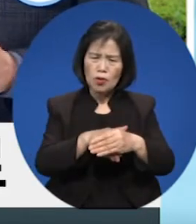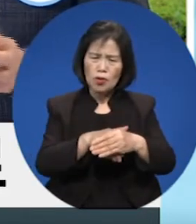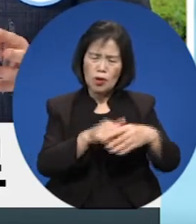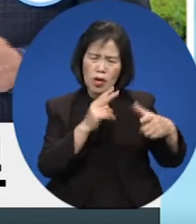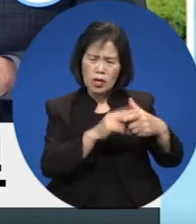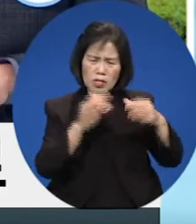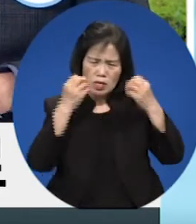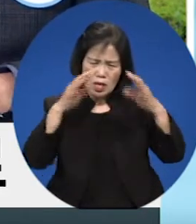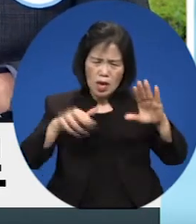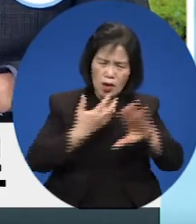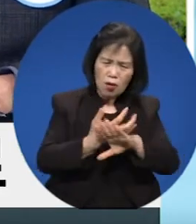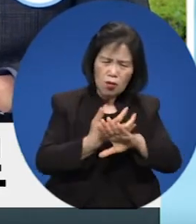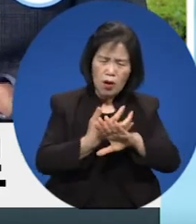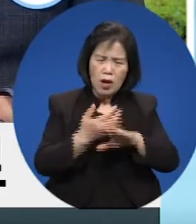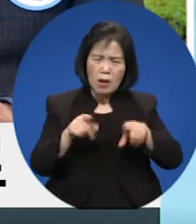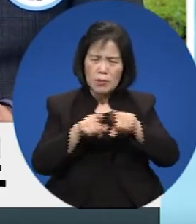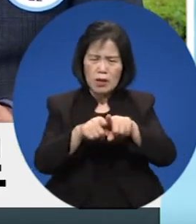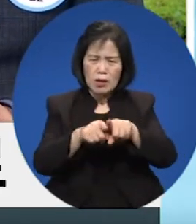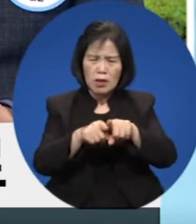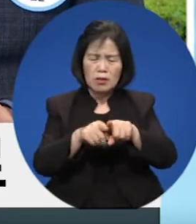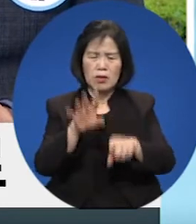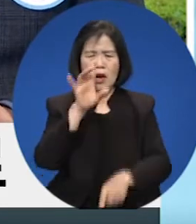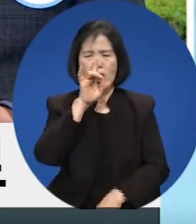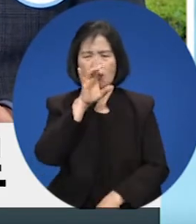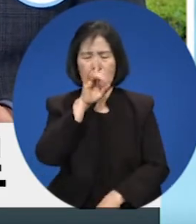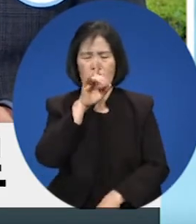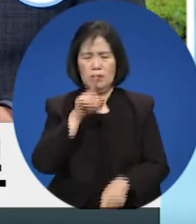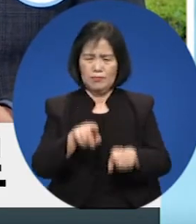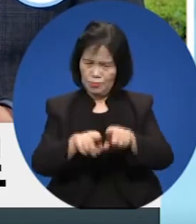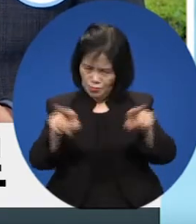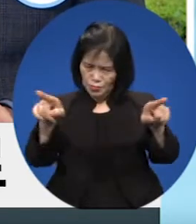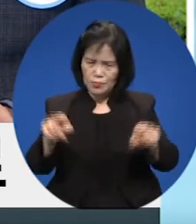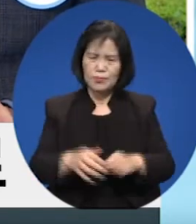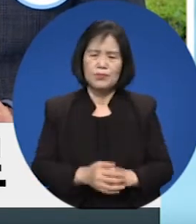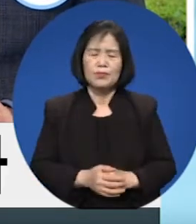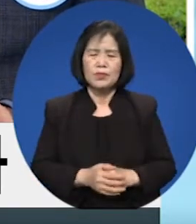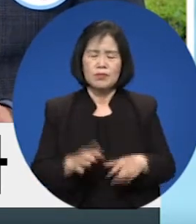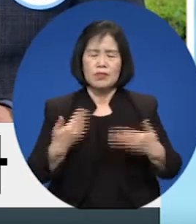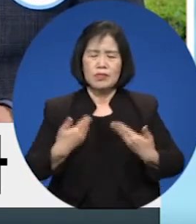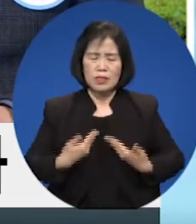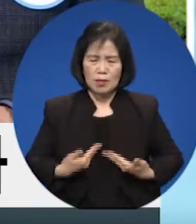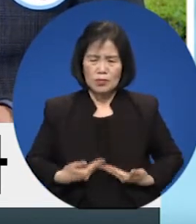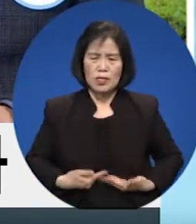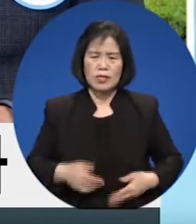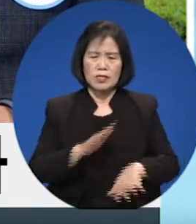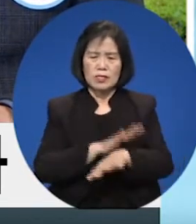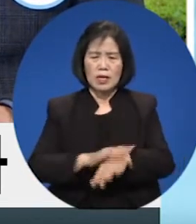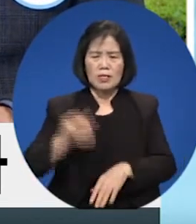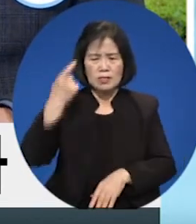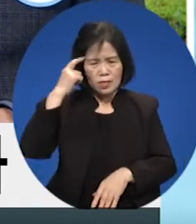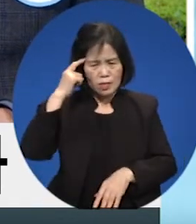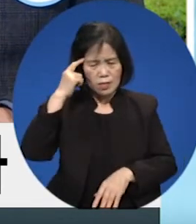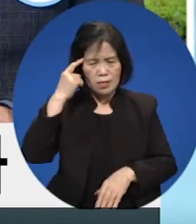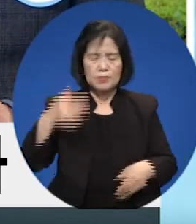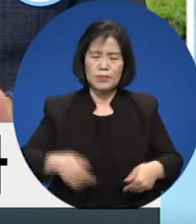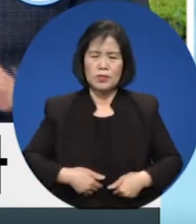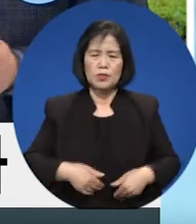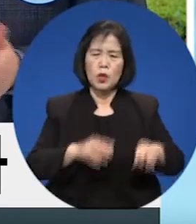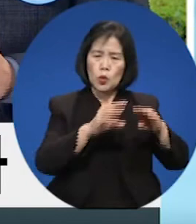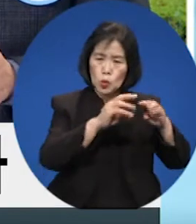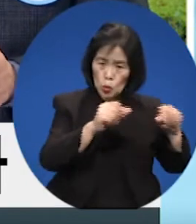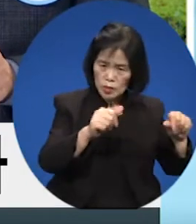개혁하고 같이 맞물려 가는데 절대로 그럴 일은 아니고요 어 자주 처분하게 이것들은 가야 되는 부분들이 있습니다 토지